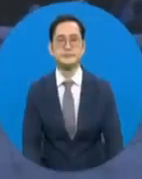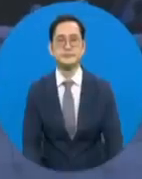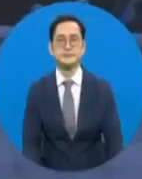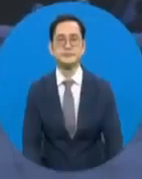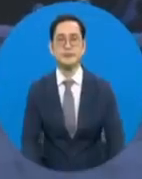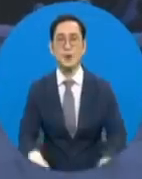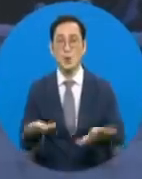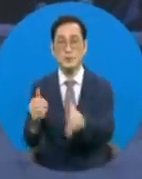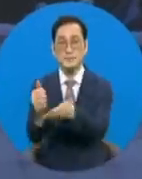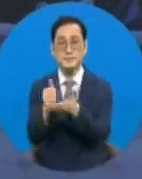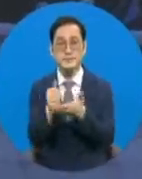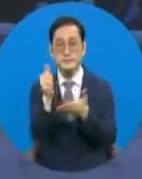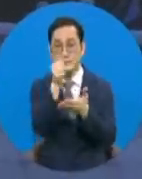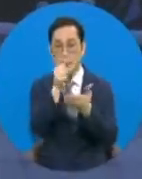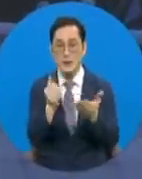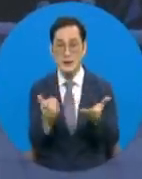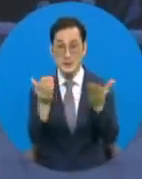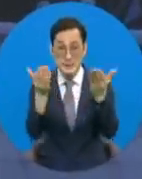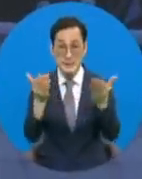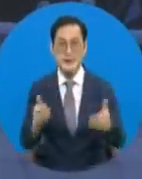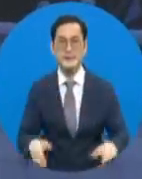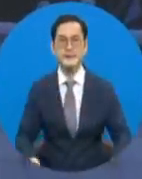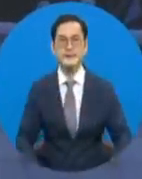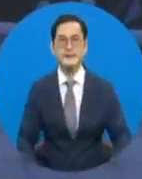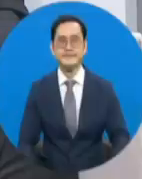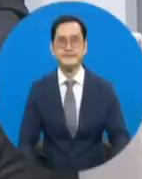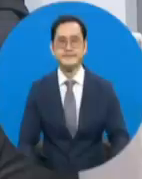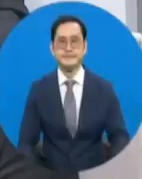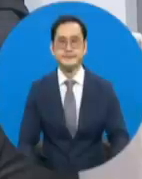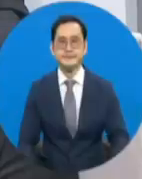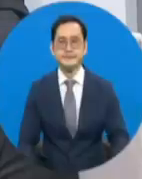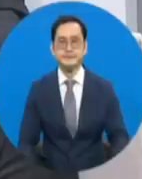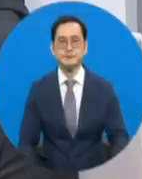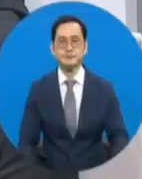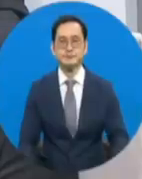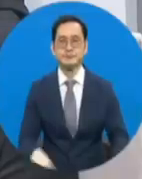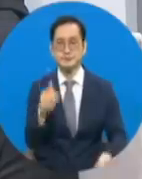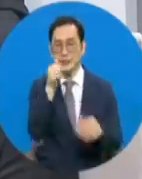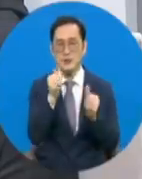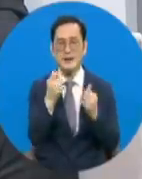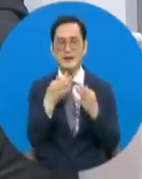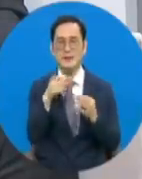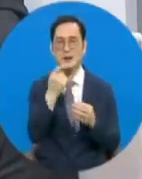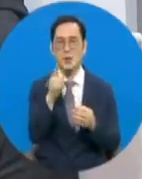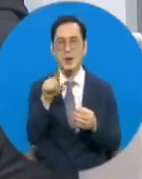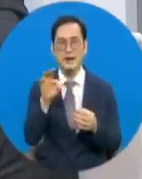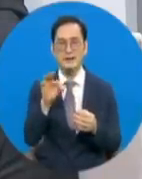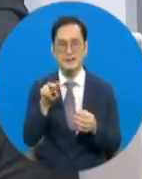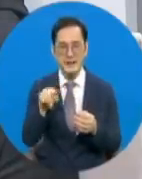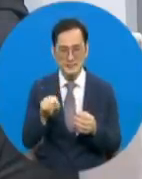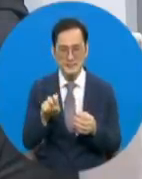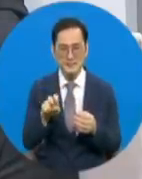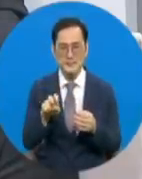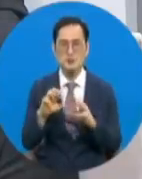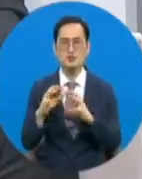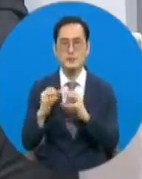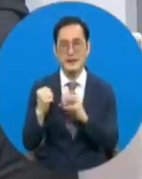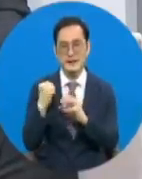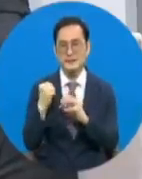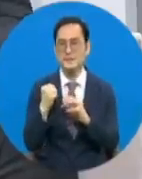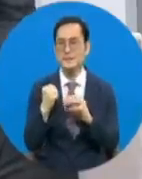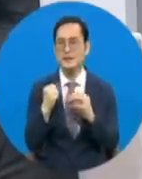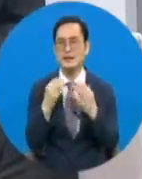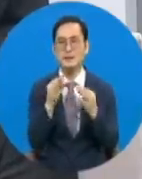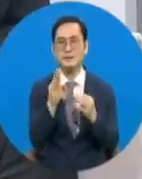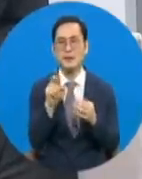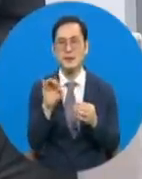네, 오늘 함께해 주실 네 분 소개해드리겠습니다. 김광산 변호사, 김병민 국민의힘 최고위원